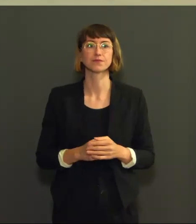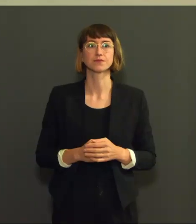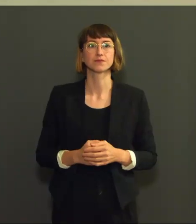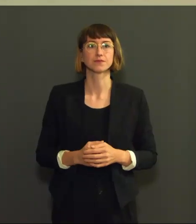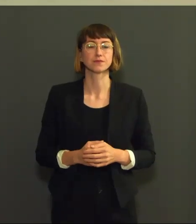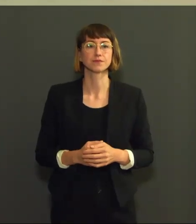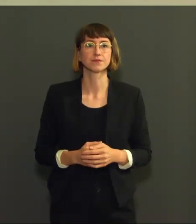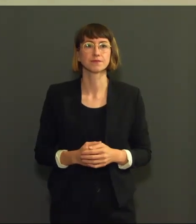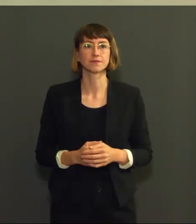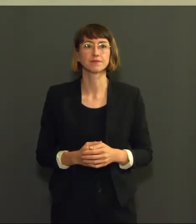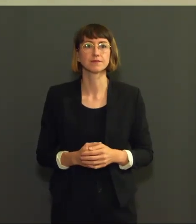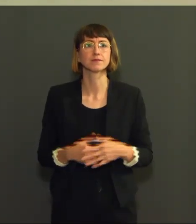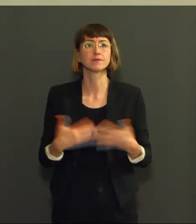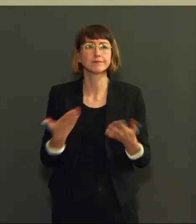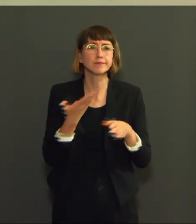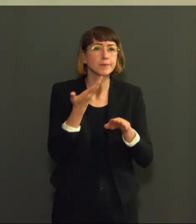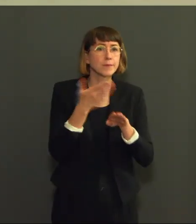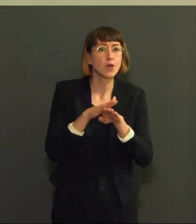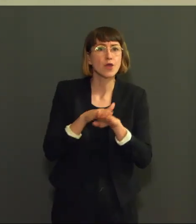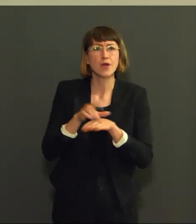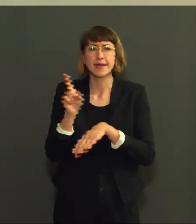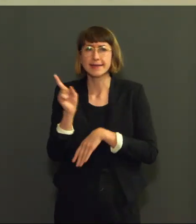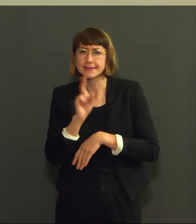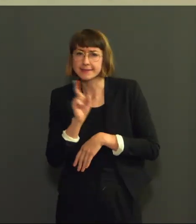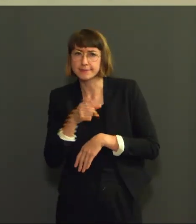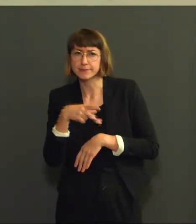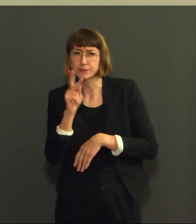actuellement présents chez les personnes âgées.